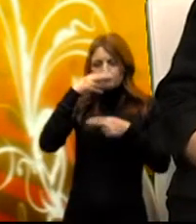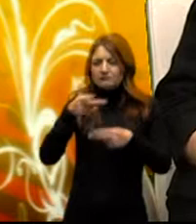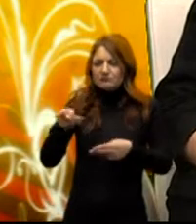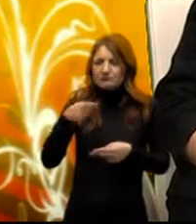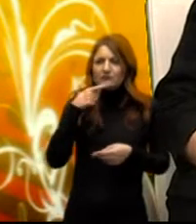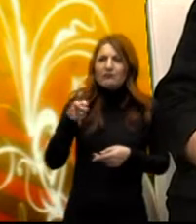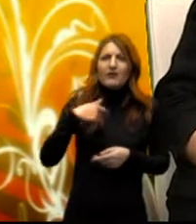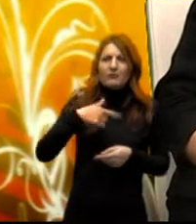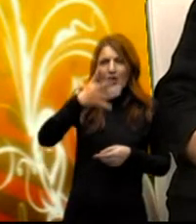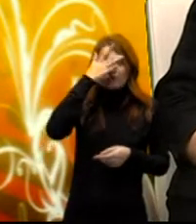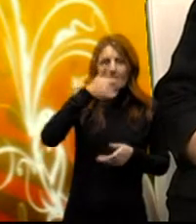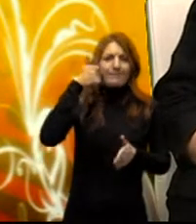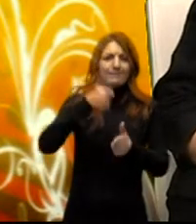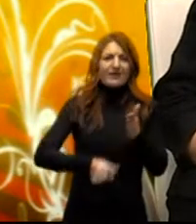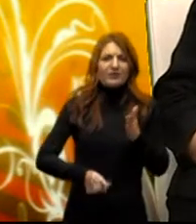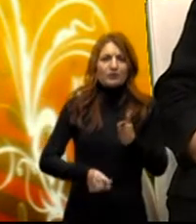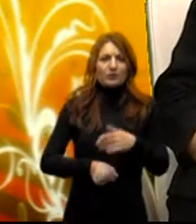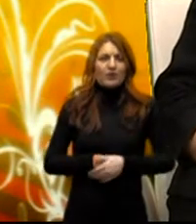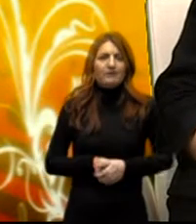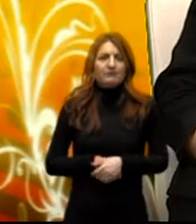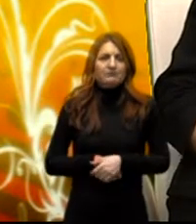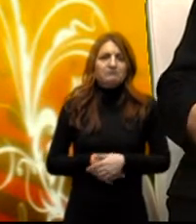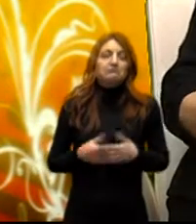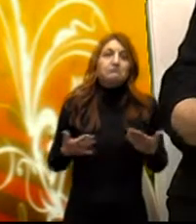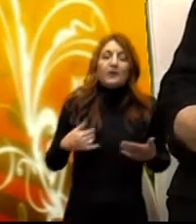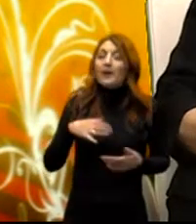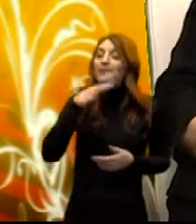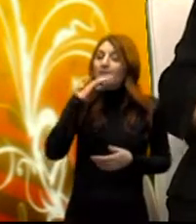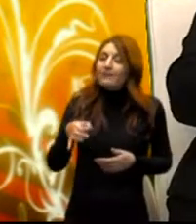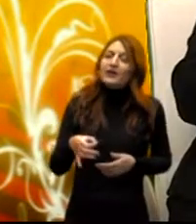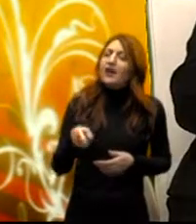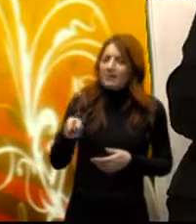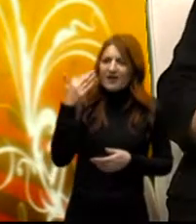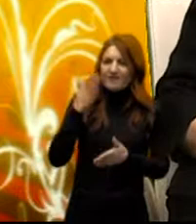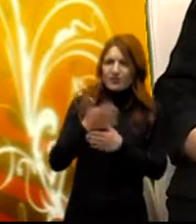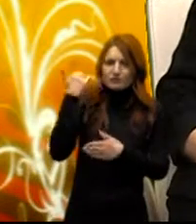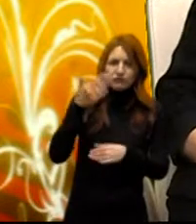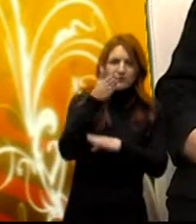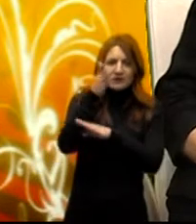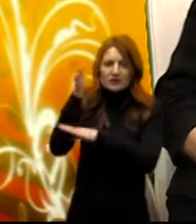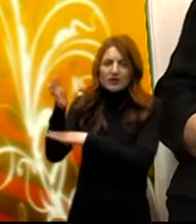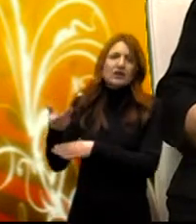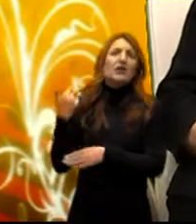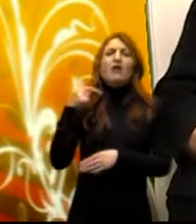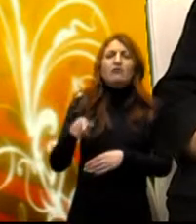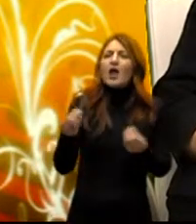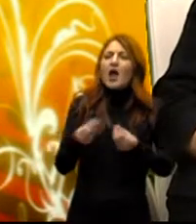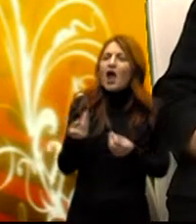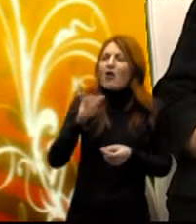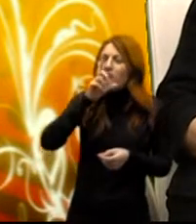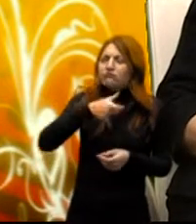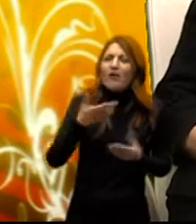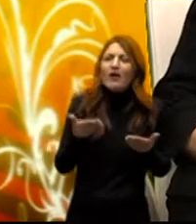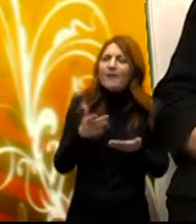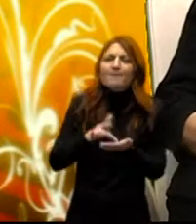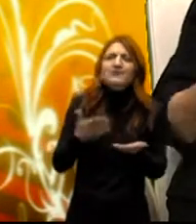me glava prvi puta. Ja ga prvo pitam, jeste negdje već bili, jeste nešto vrađivali se, pa kako vas boli